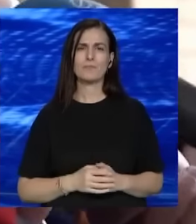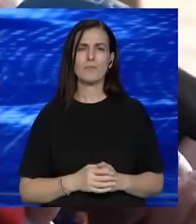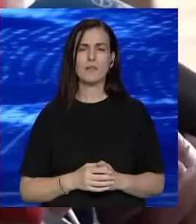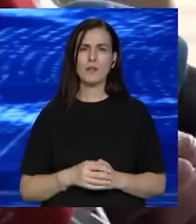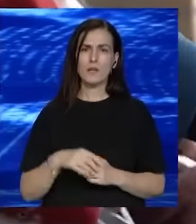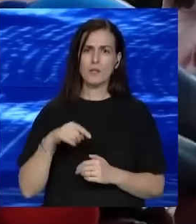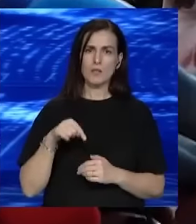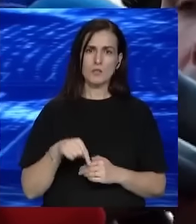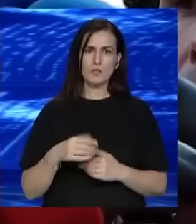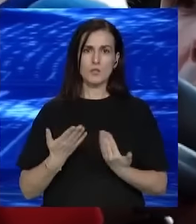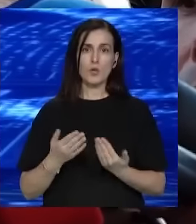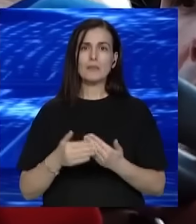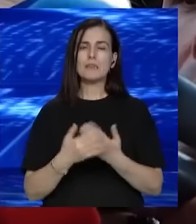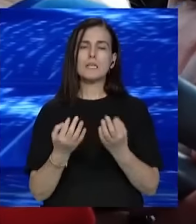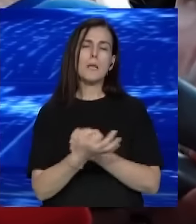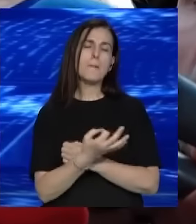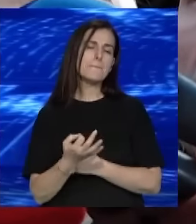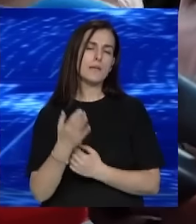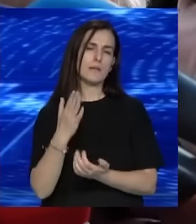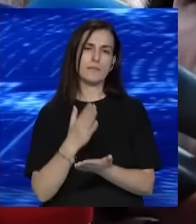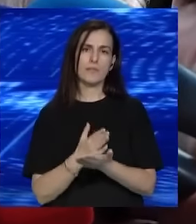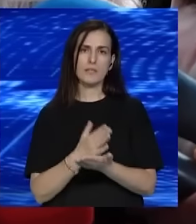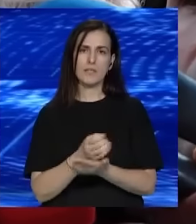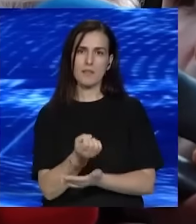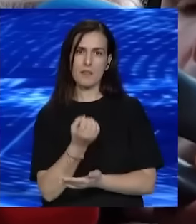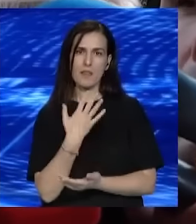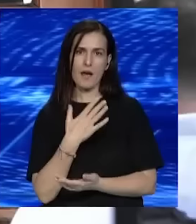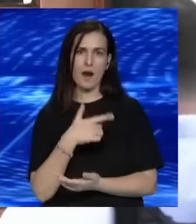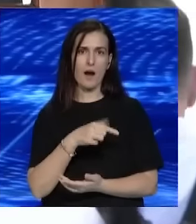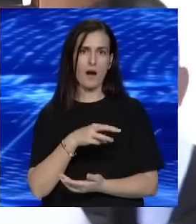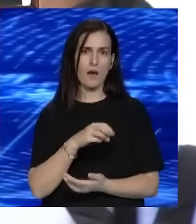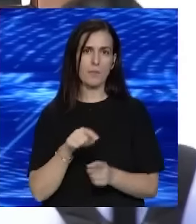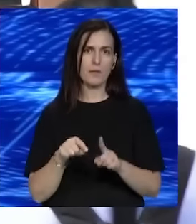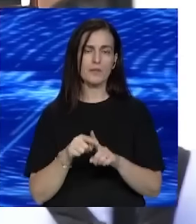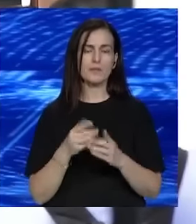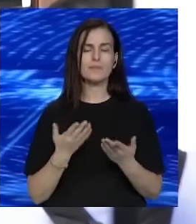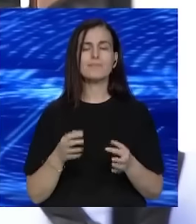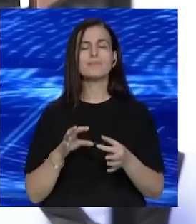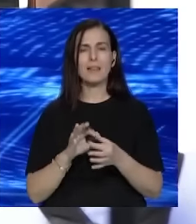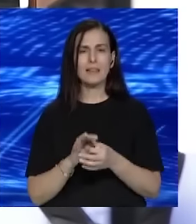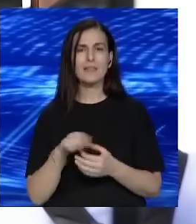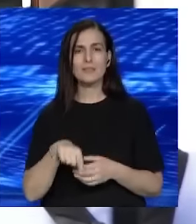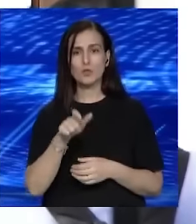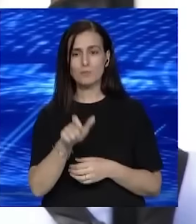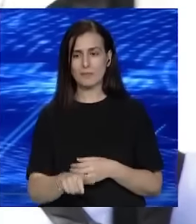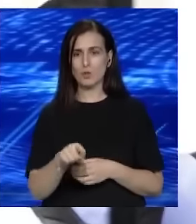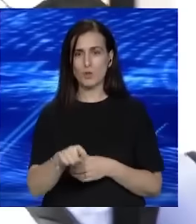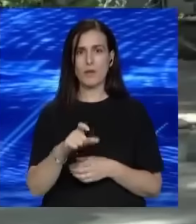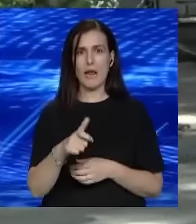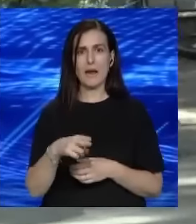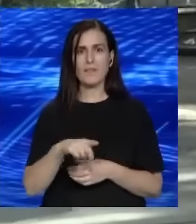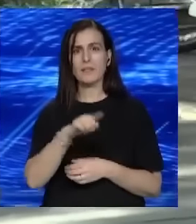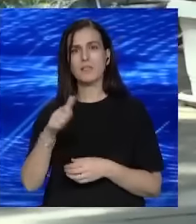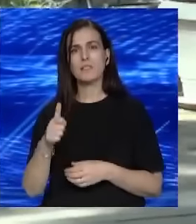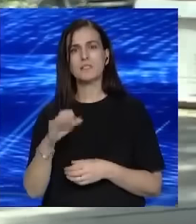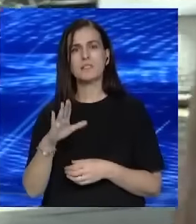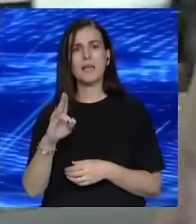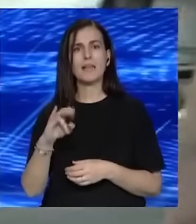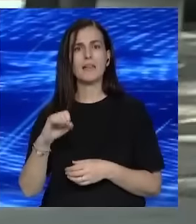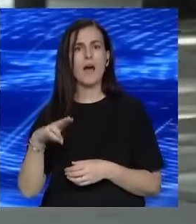Një ditë të mirë për të vërtetën e ka konsideruar kryeministri Edi Rama vendimin e gjykatës së apelit për dënimin me një vit burg për kallëzim të rrem